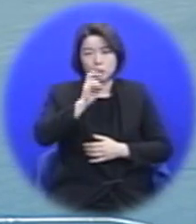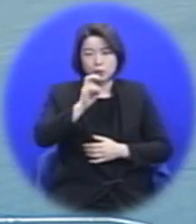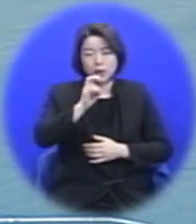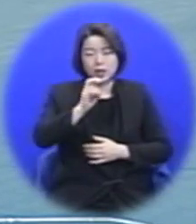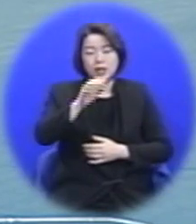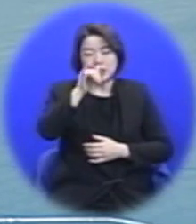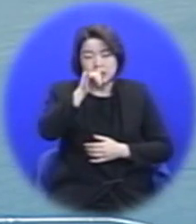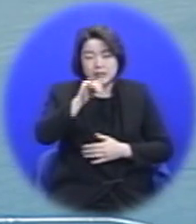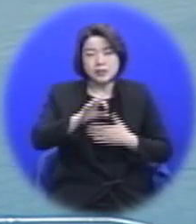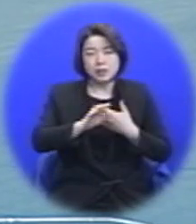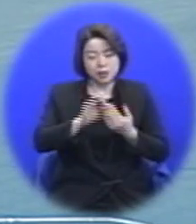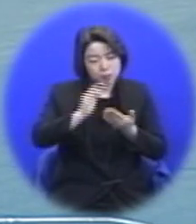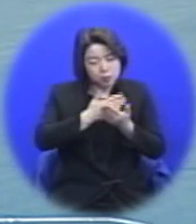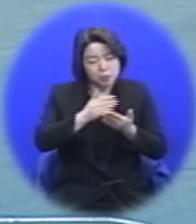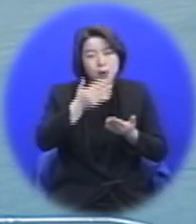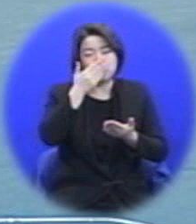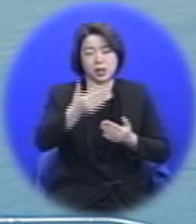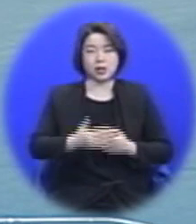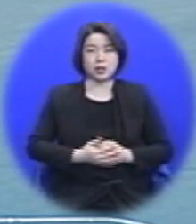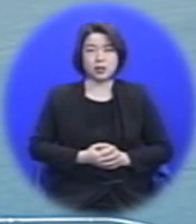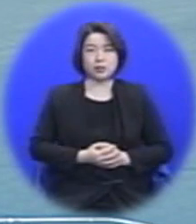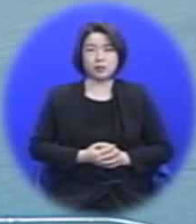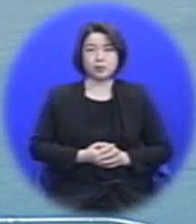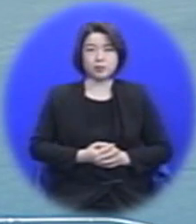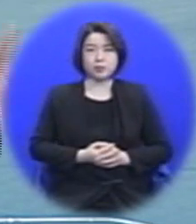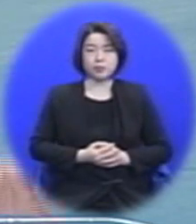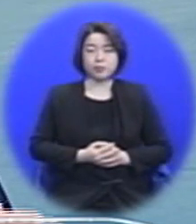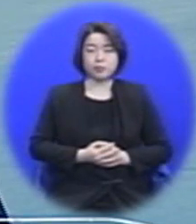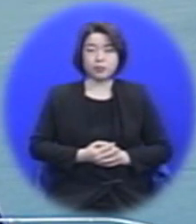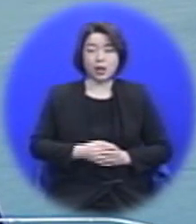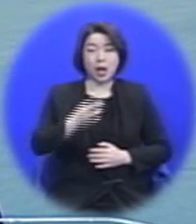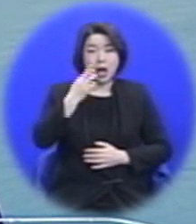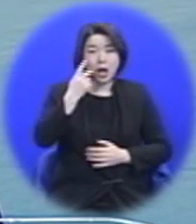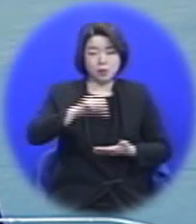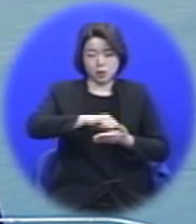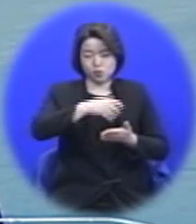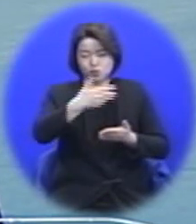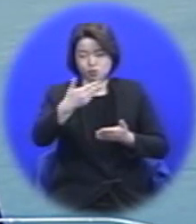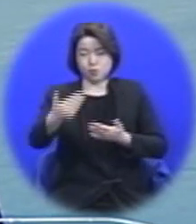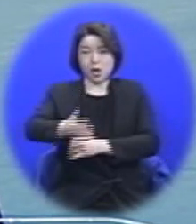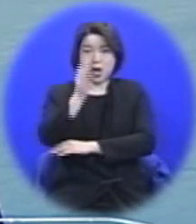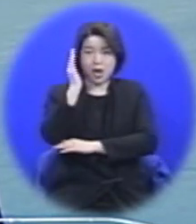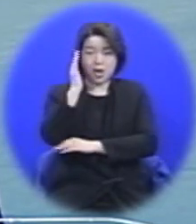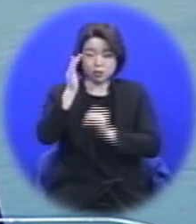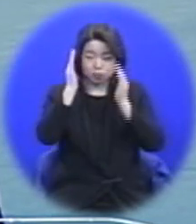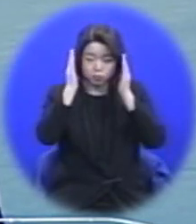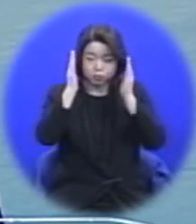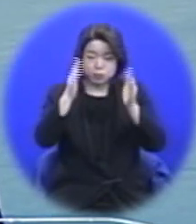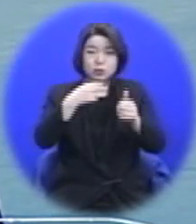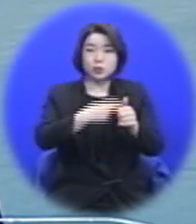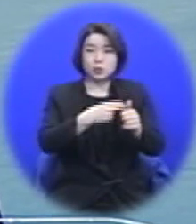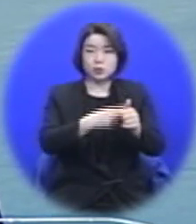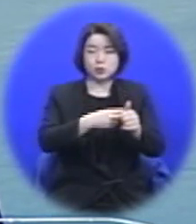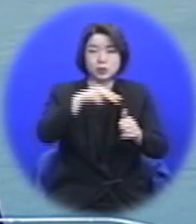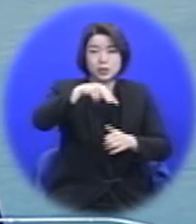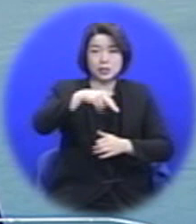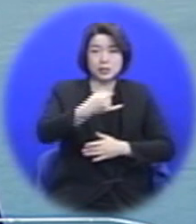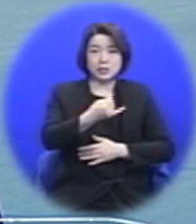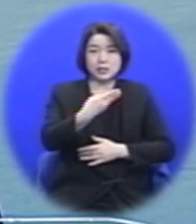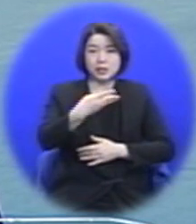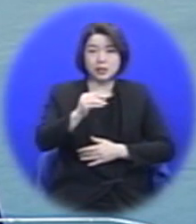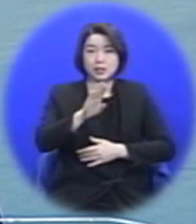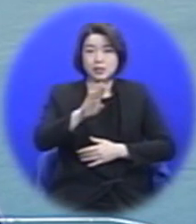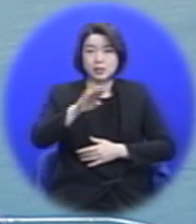분별받을 수 있는 것입니다. 미국의 유명한 설교학 교수였, 교수인 스티브 브라운이라는 교수가